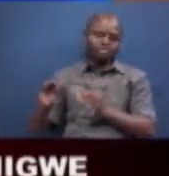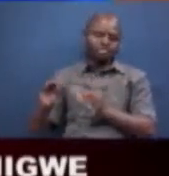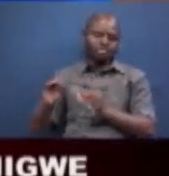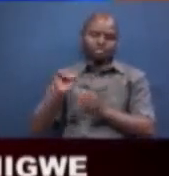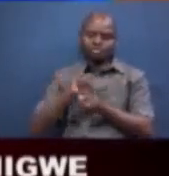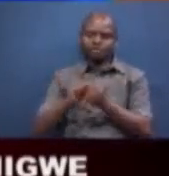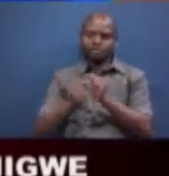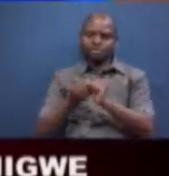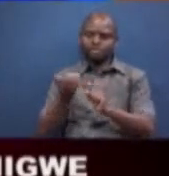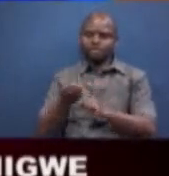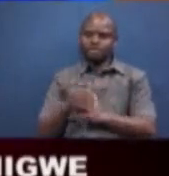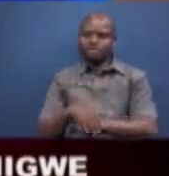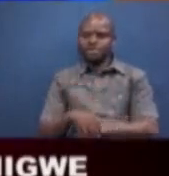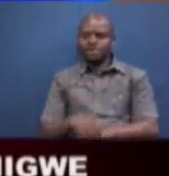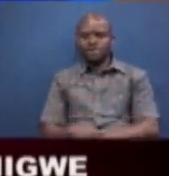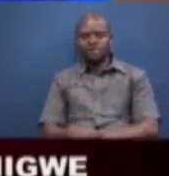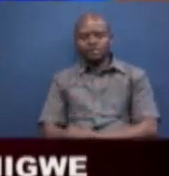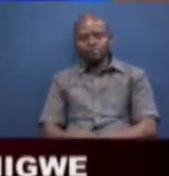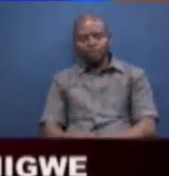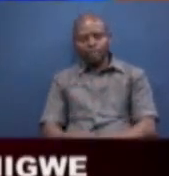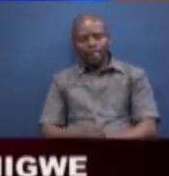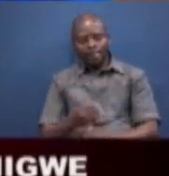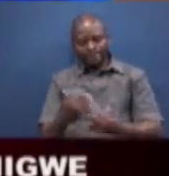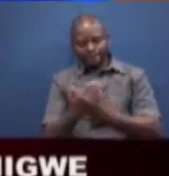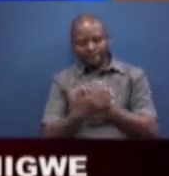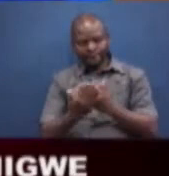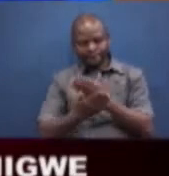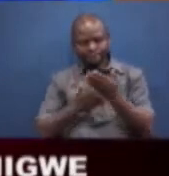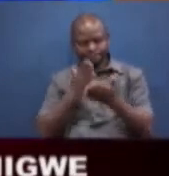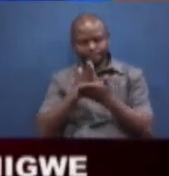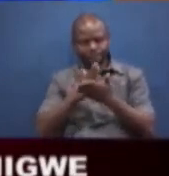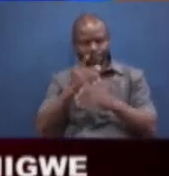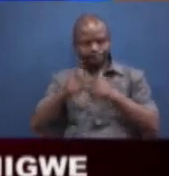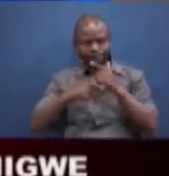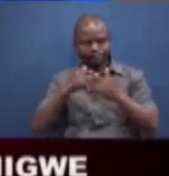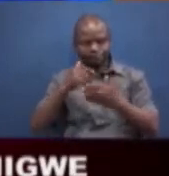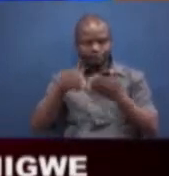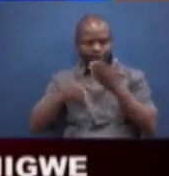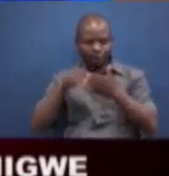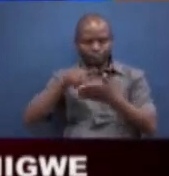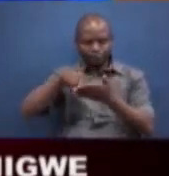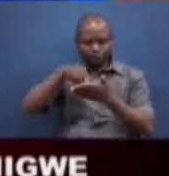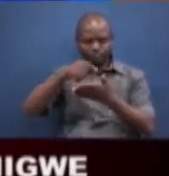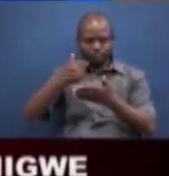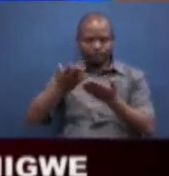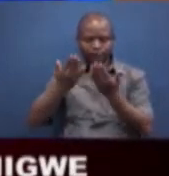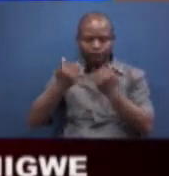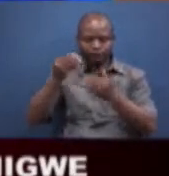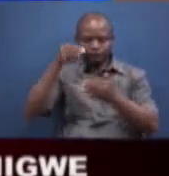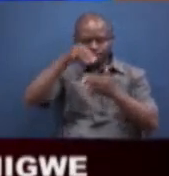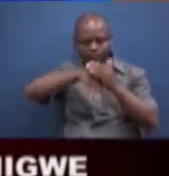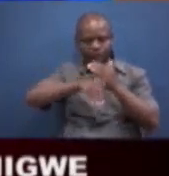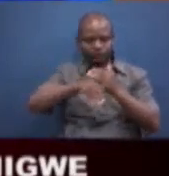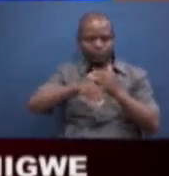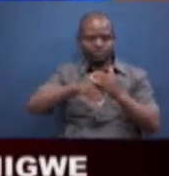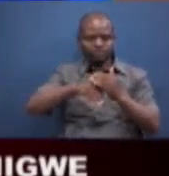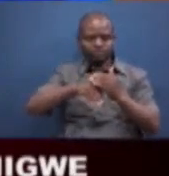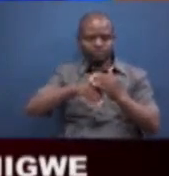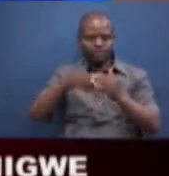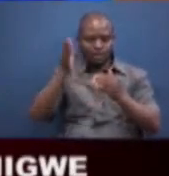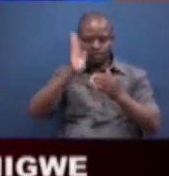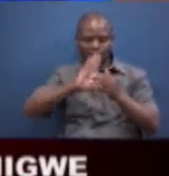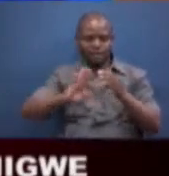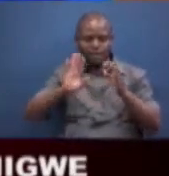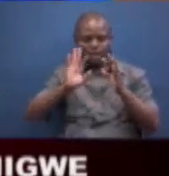iliyopo. Tunaendelea kutoa wito kwa wananchi kuhakikisha wanaendelea kujenga vituo na serikali iweze kuingiza nguvu yake kwenye